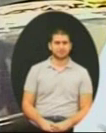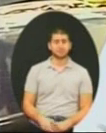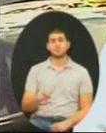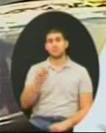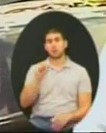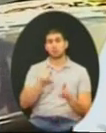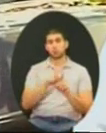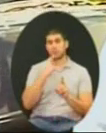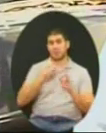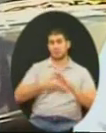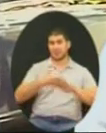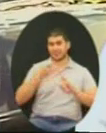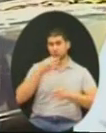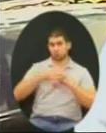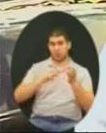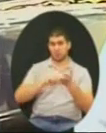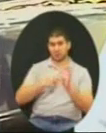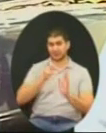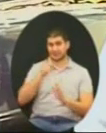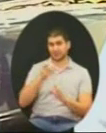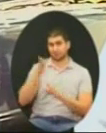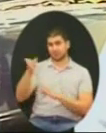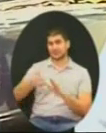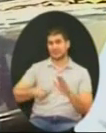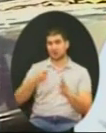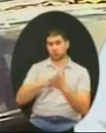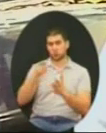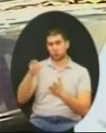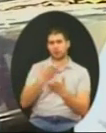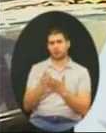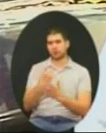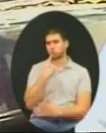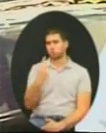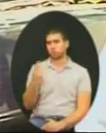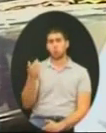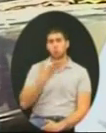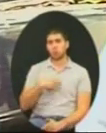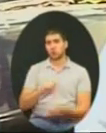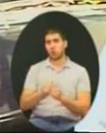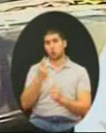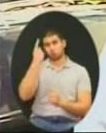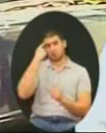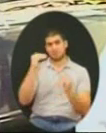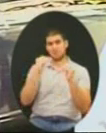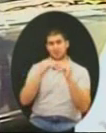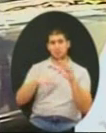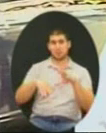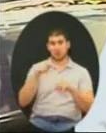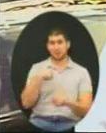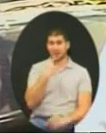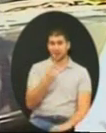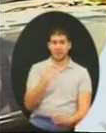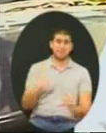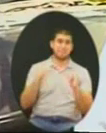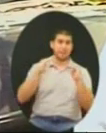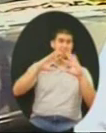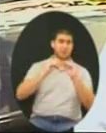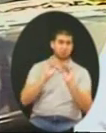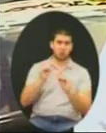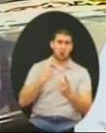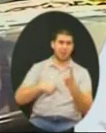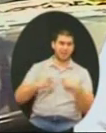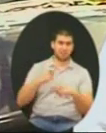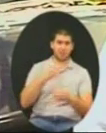נחמה, כמו שאמר באמת בהתחלה, זו שאלה פוליטית, צריך להפנות אותה לשר האוצר, הוא יחליט מתי הוא רוצה או חושב שנכון את לבחירות. אני אגיד לך אבל ברמה הכללית, כדי לא